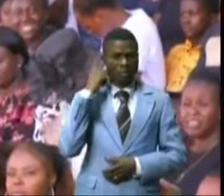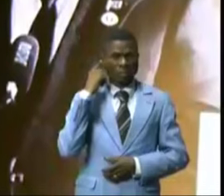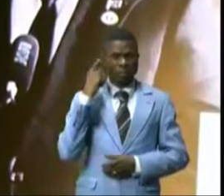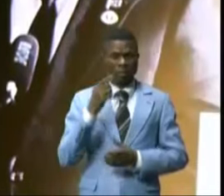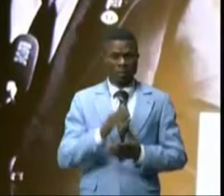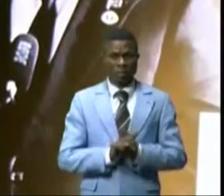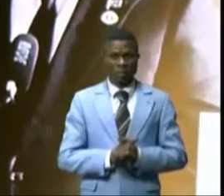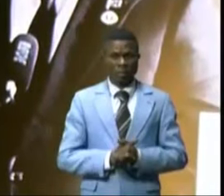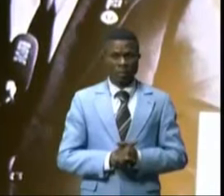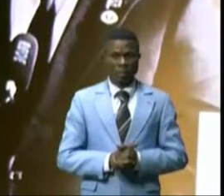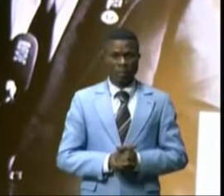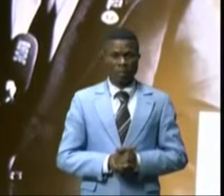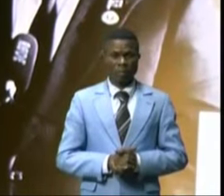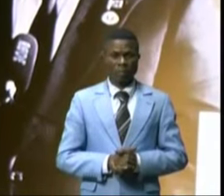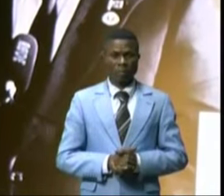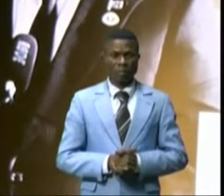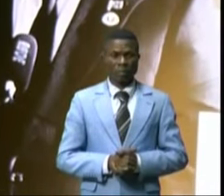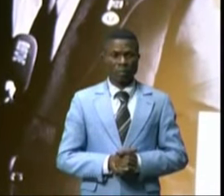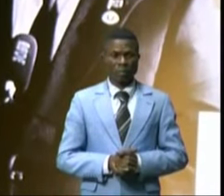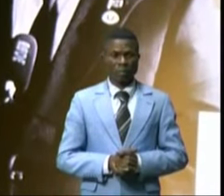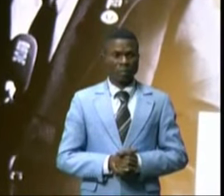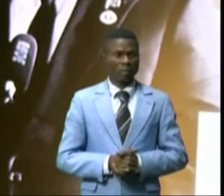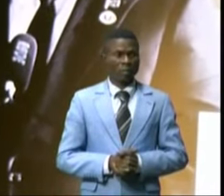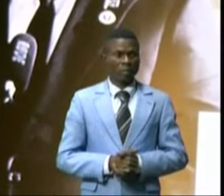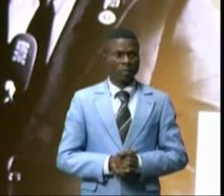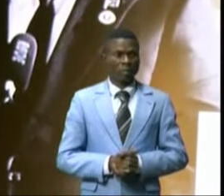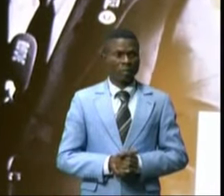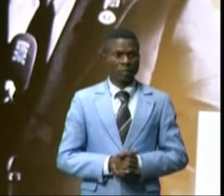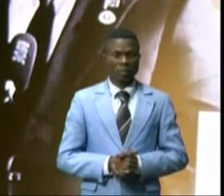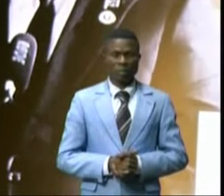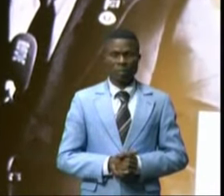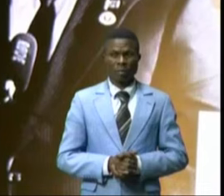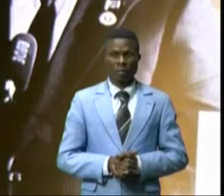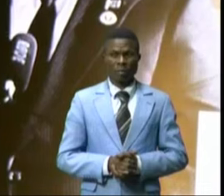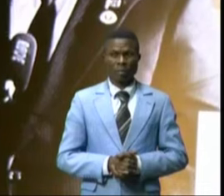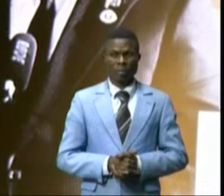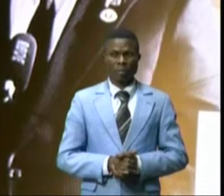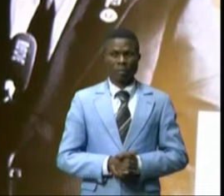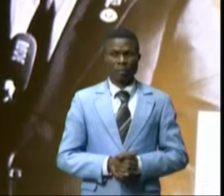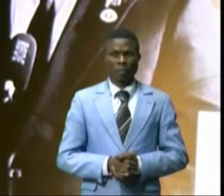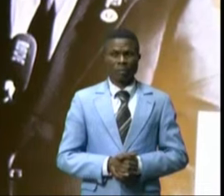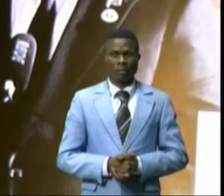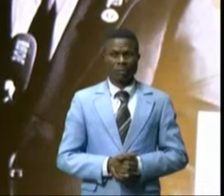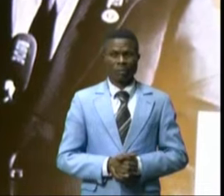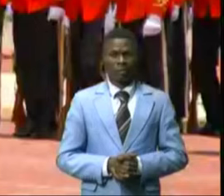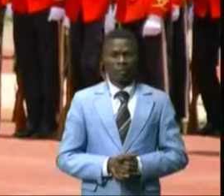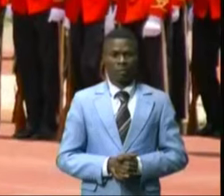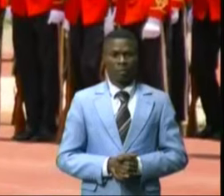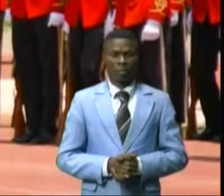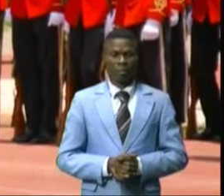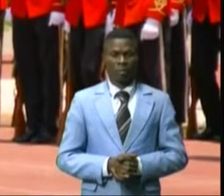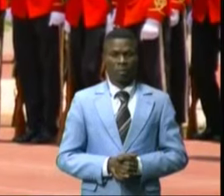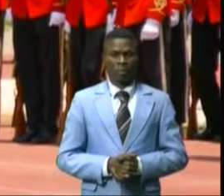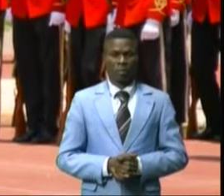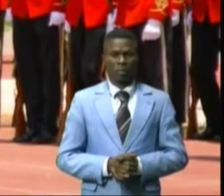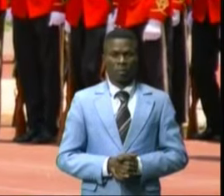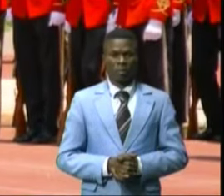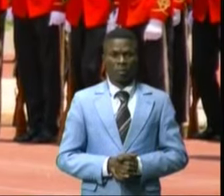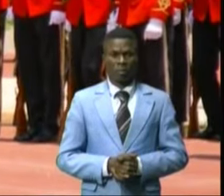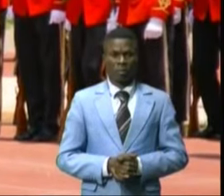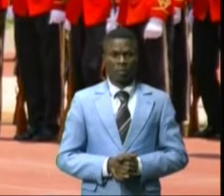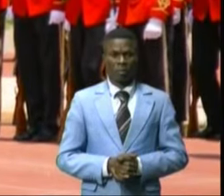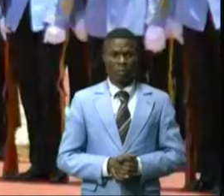recevoir au nom du peuple congolais et au mien propre mes condoléances les plus